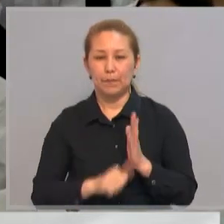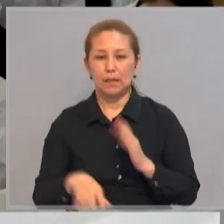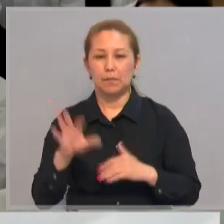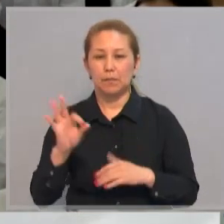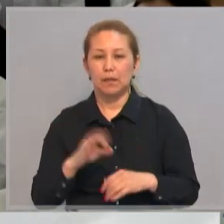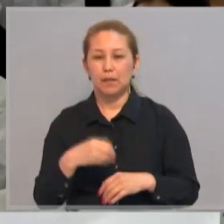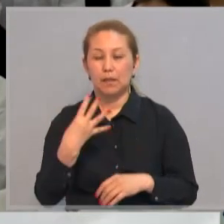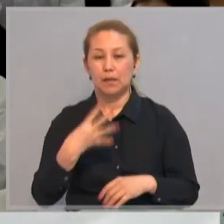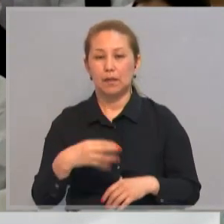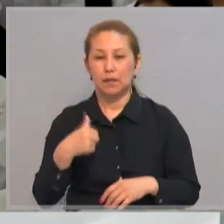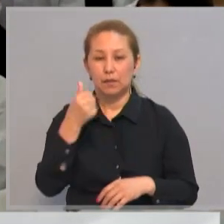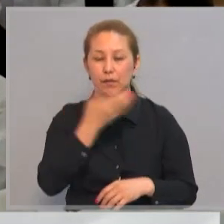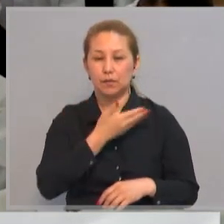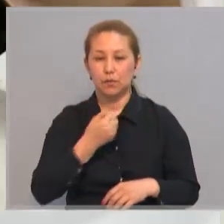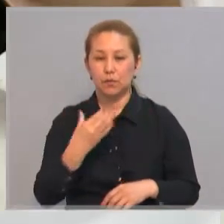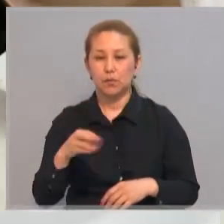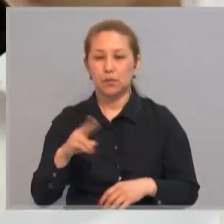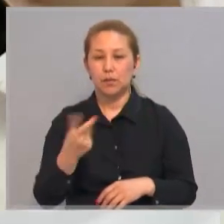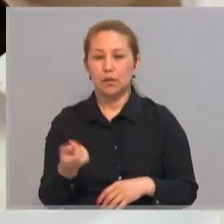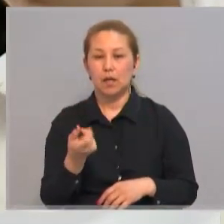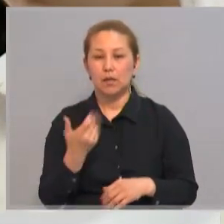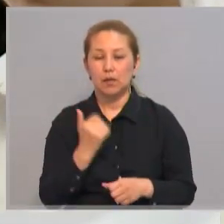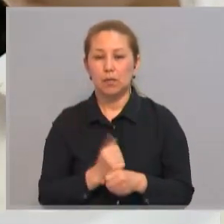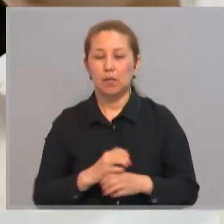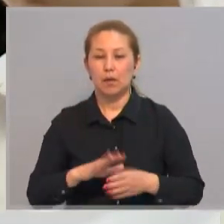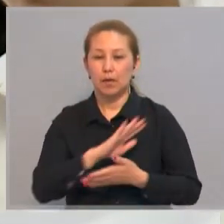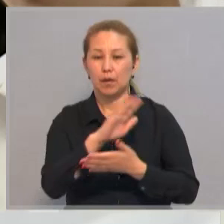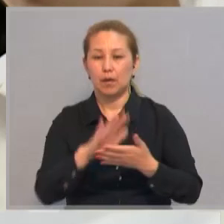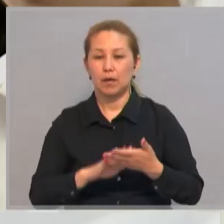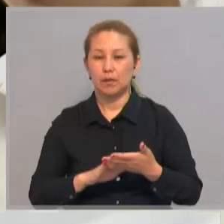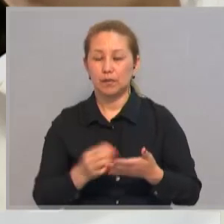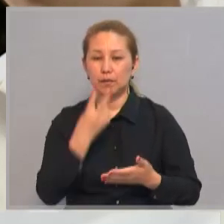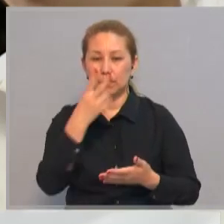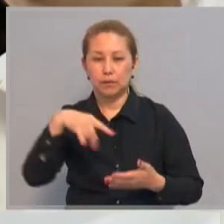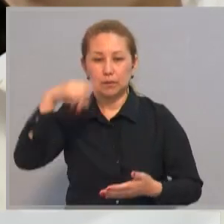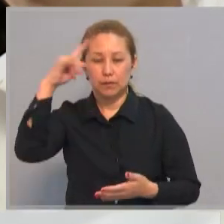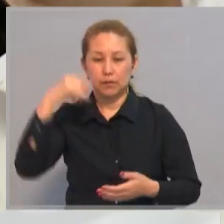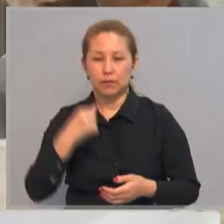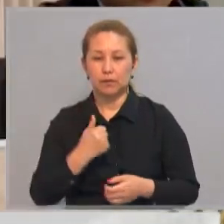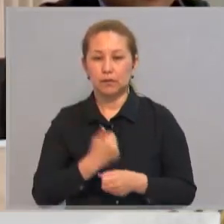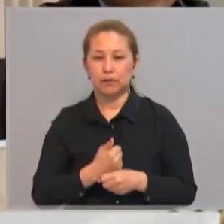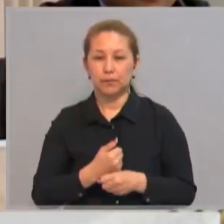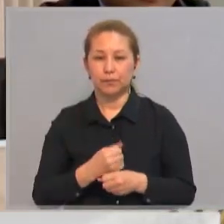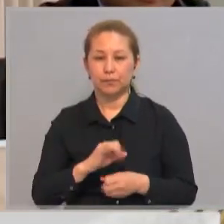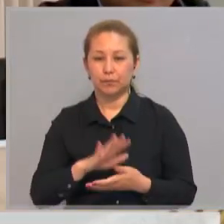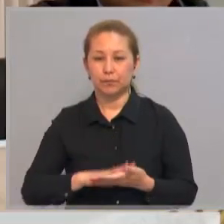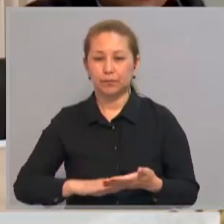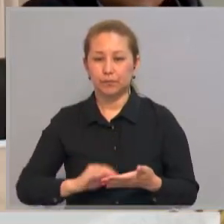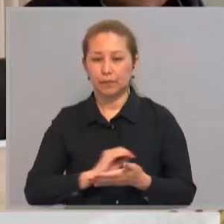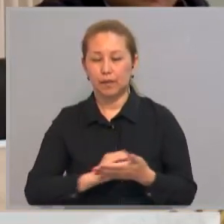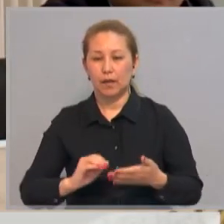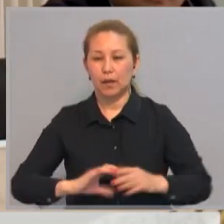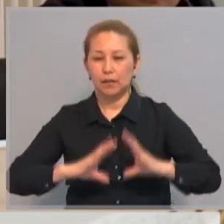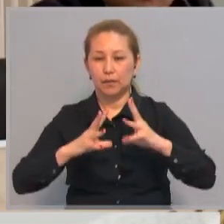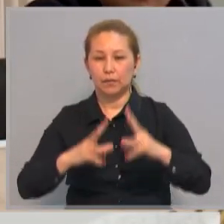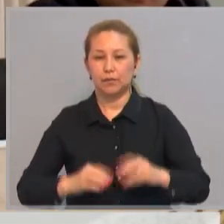жасы 40-қа да жетпейді. Суицид жиілігін ғаламдық картасына қарасақ, Қазақстан жағдайы ең нашар елдердің санатында тұр.